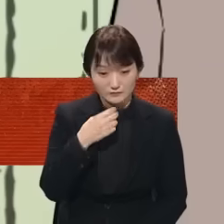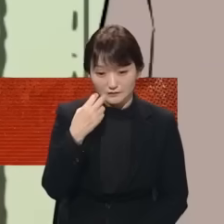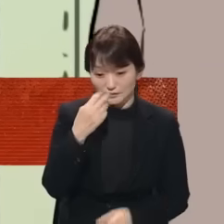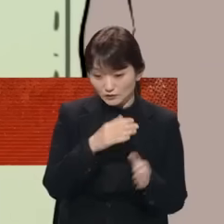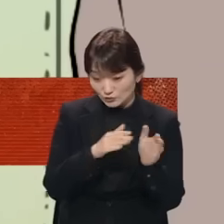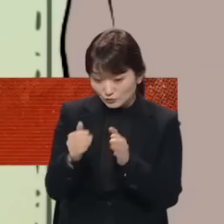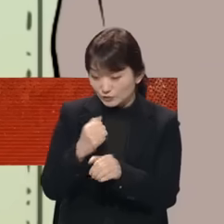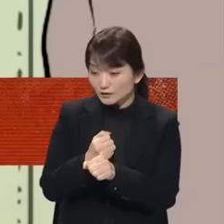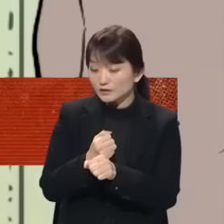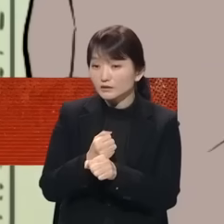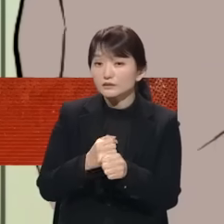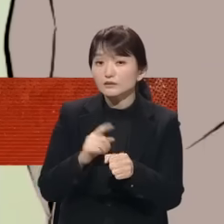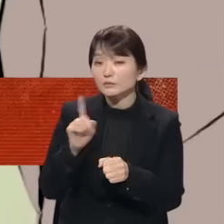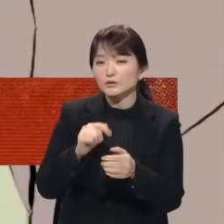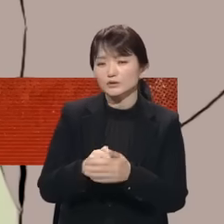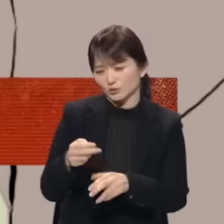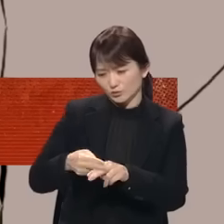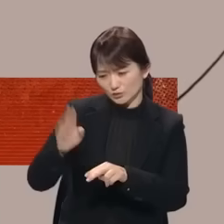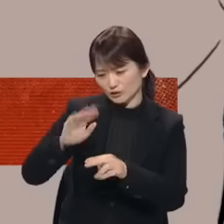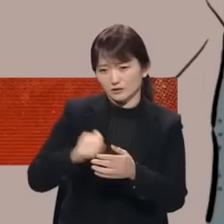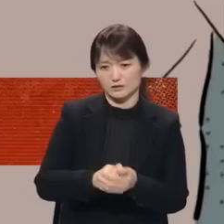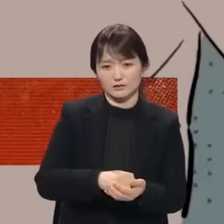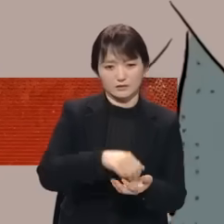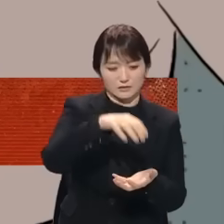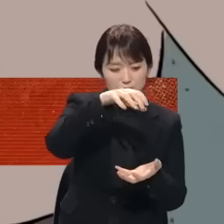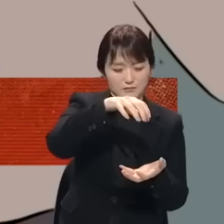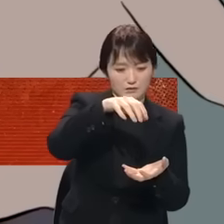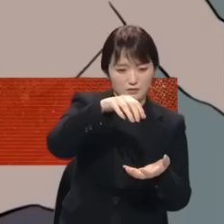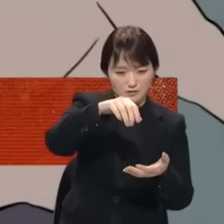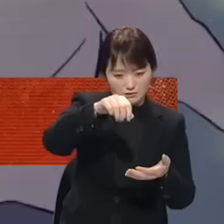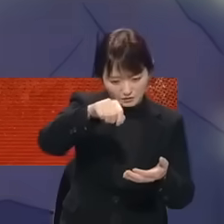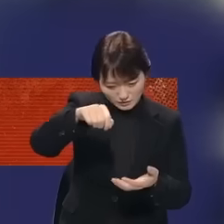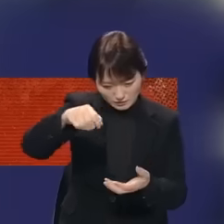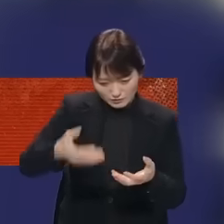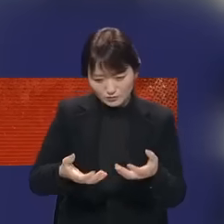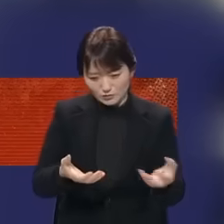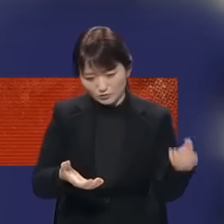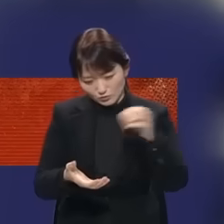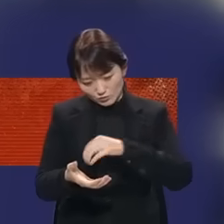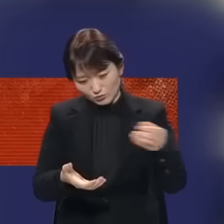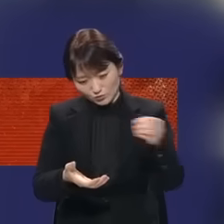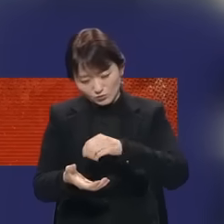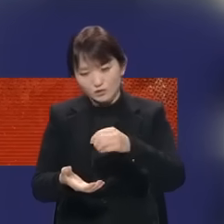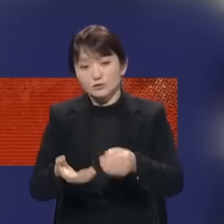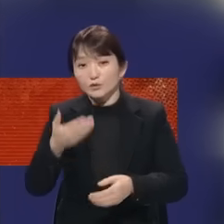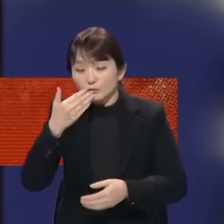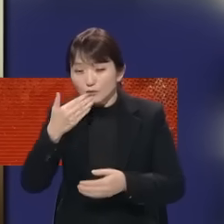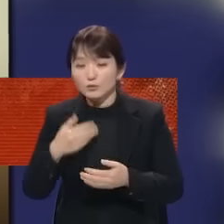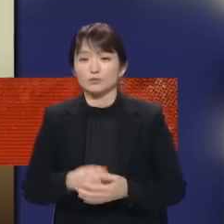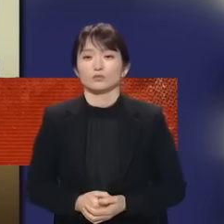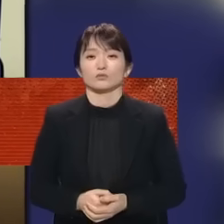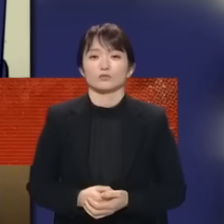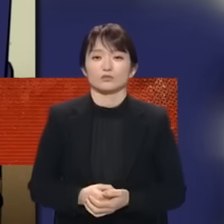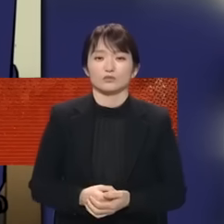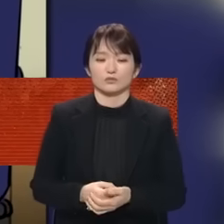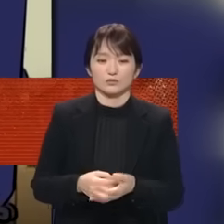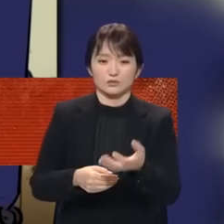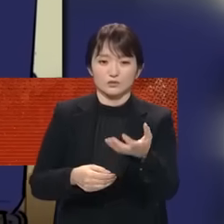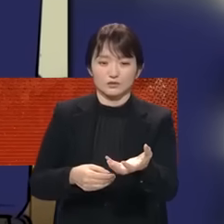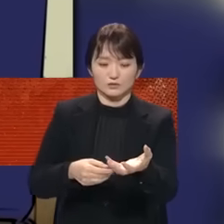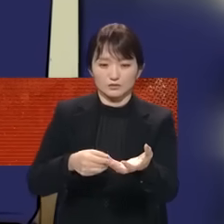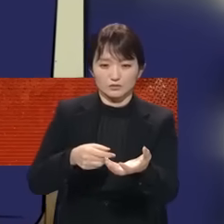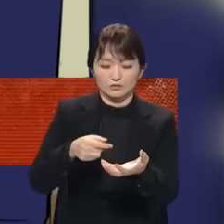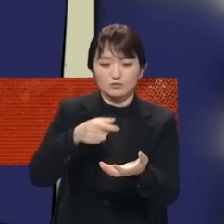대단한 요리를 하라는 것도 아닙니다 그 밥솥에 밥 있으니까 그거 푸고 또 냄비에 국 있으니까 데우고 냉장고에 반찬 있으니까 꺼내 먹어라이